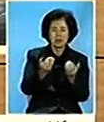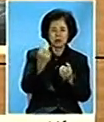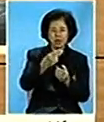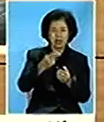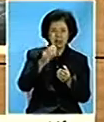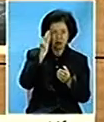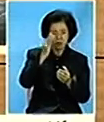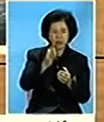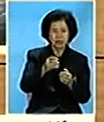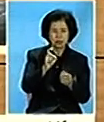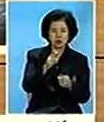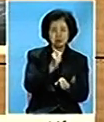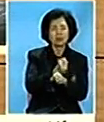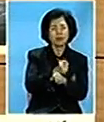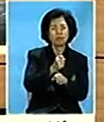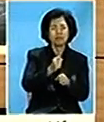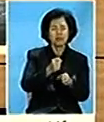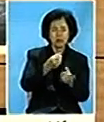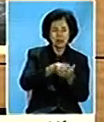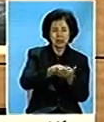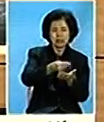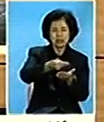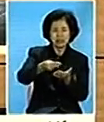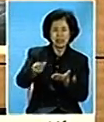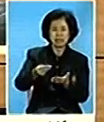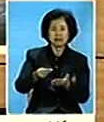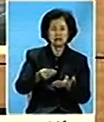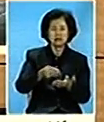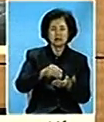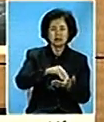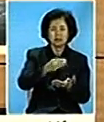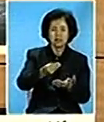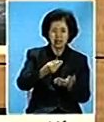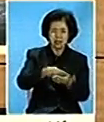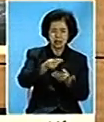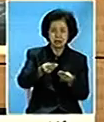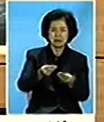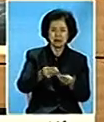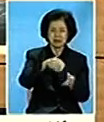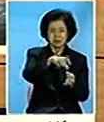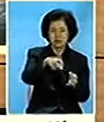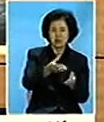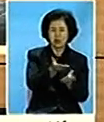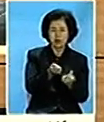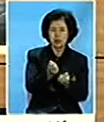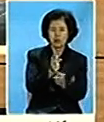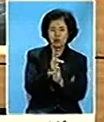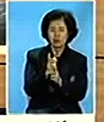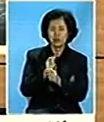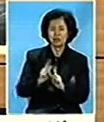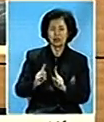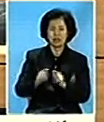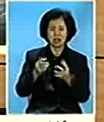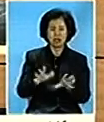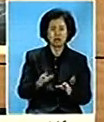ายชั่วคนจะต้องปฏิบัติภารกิจในการชำระหนี้ซึ่งยืมมาจากต่างประเทศหรือมาจากหน่วยแหล่งเงินที่ไหนก็ตามแต่และผมเชื่อเลยครับว่า